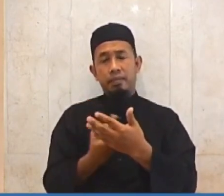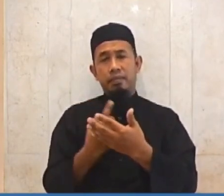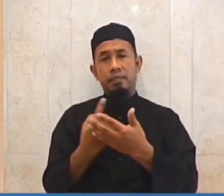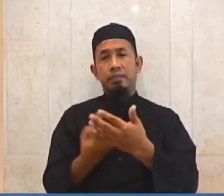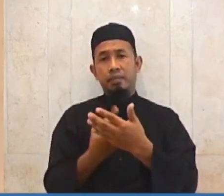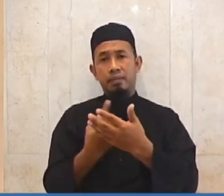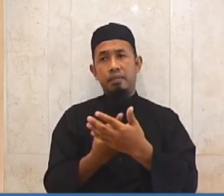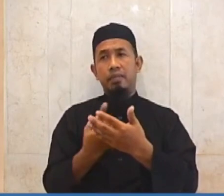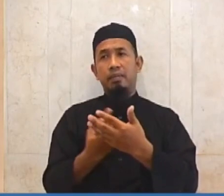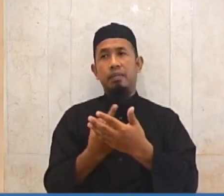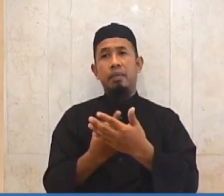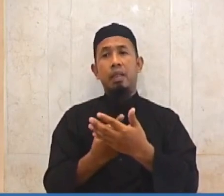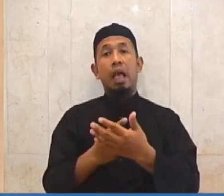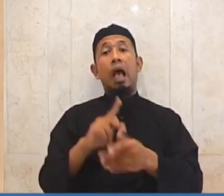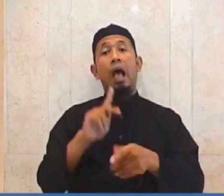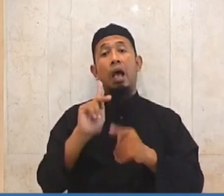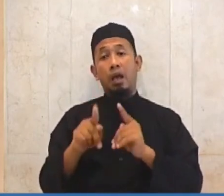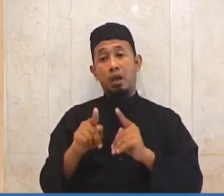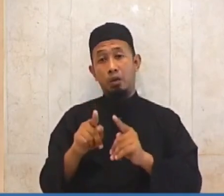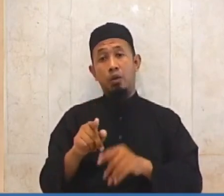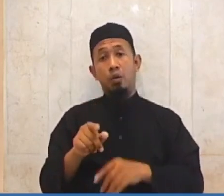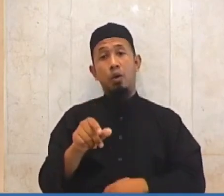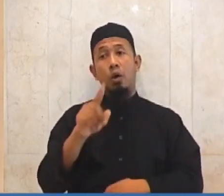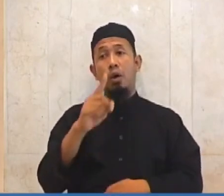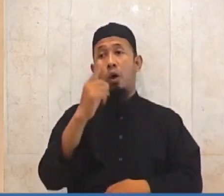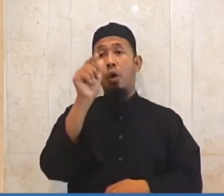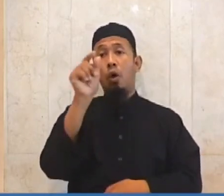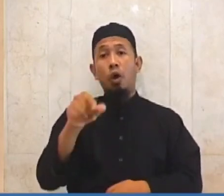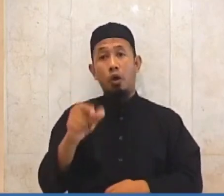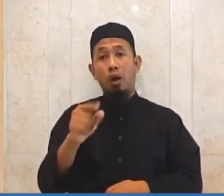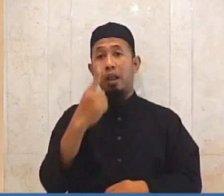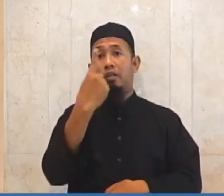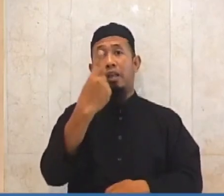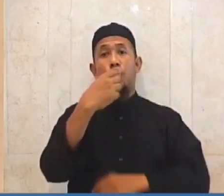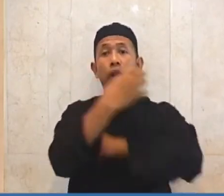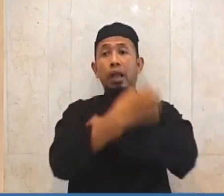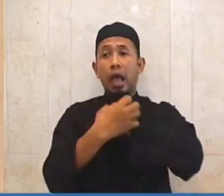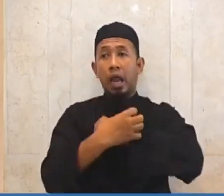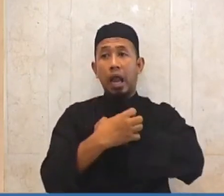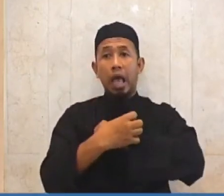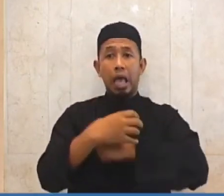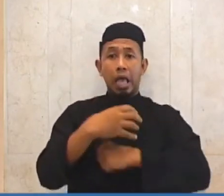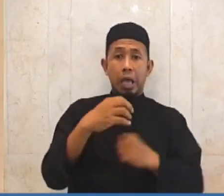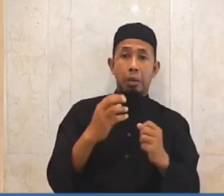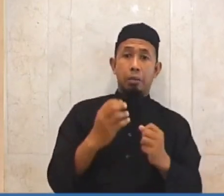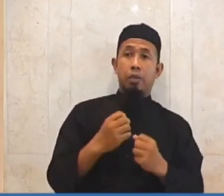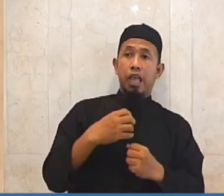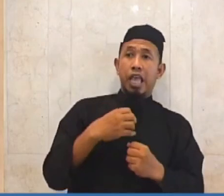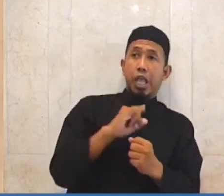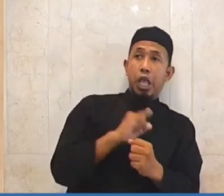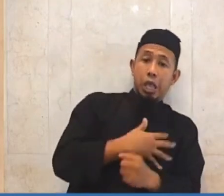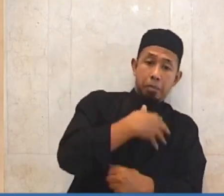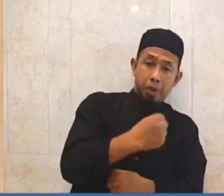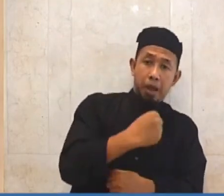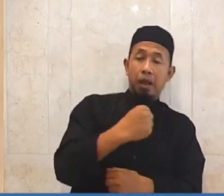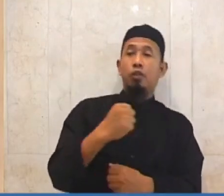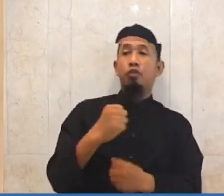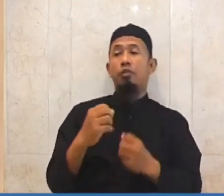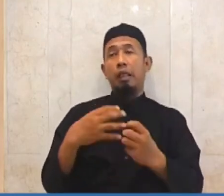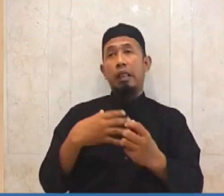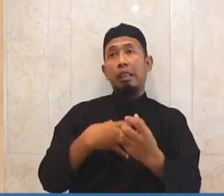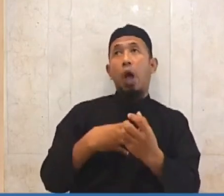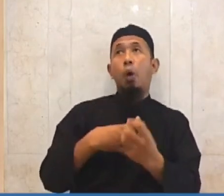taala Danya penduduk suatu negi ber danwa bukakan keberkahan dari langit dan dari